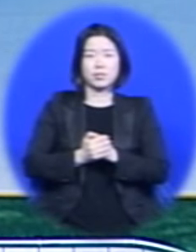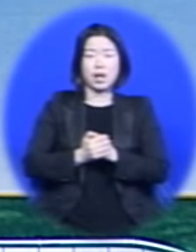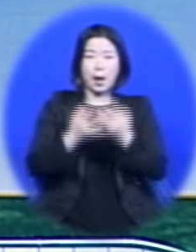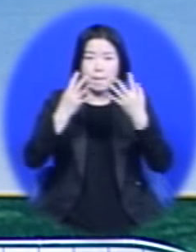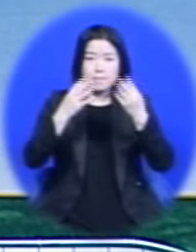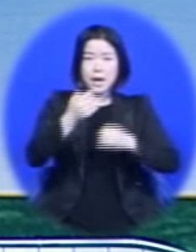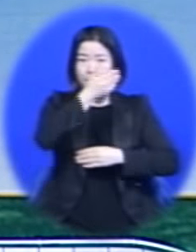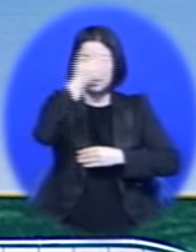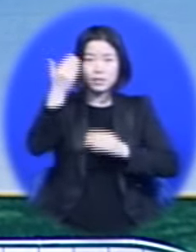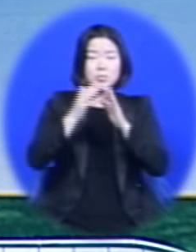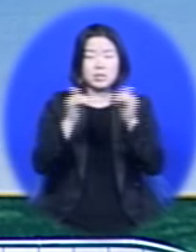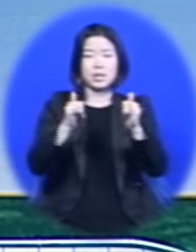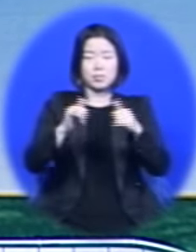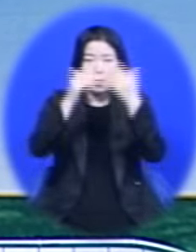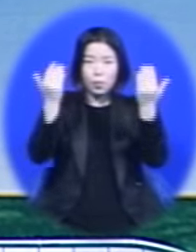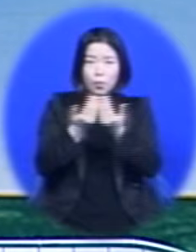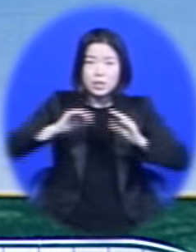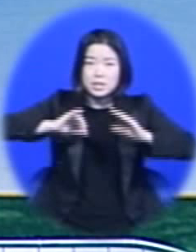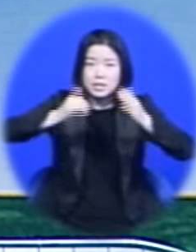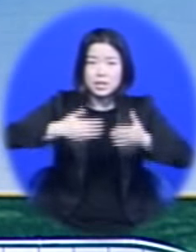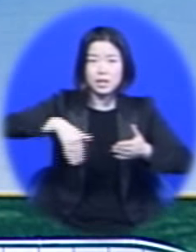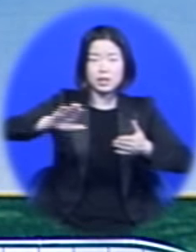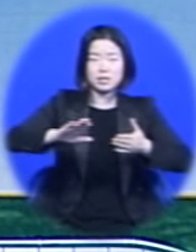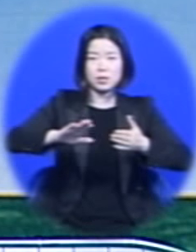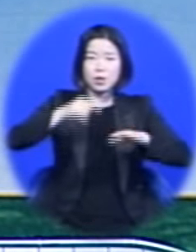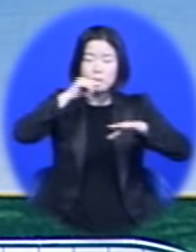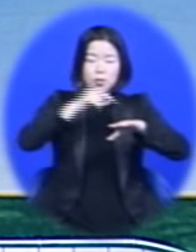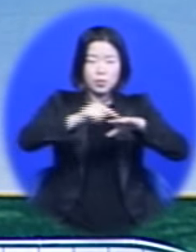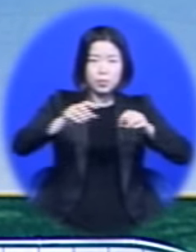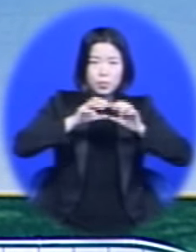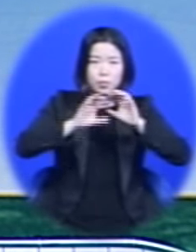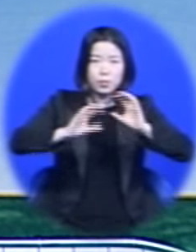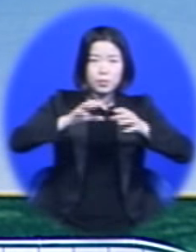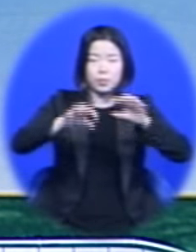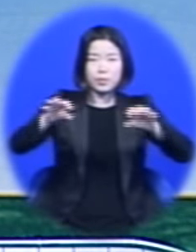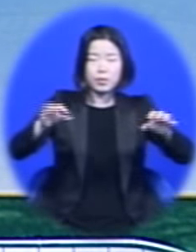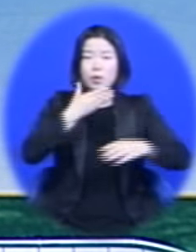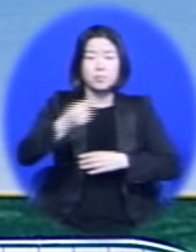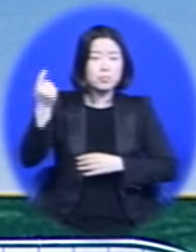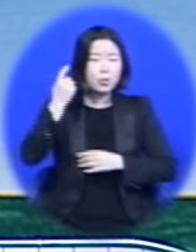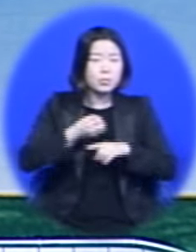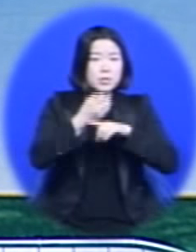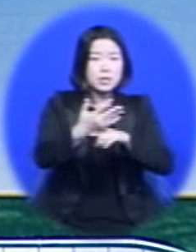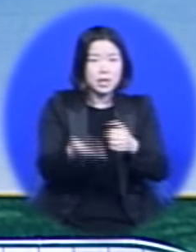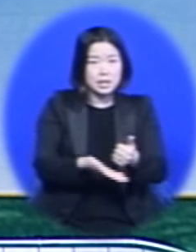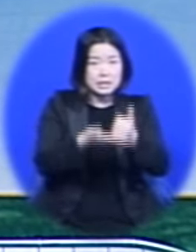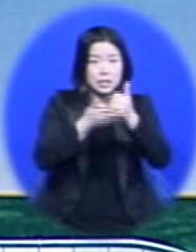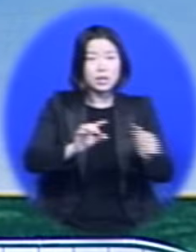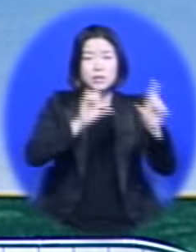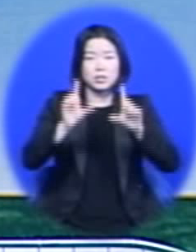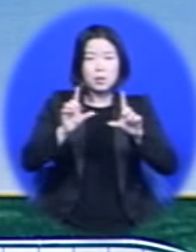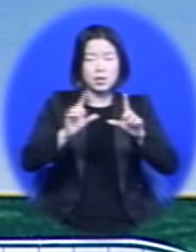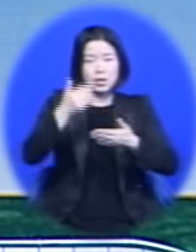수많은 젊은이들이 전 세계에 나가서 모든 족속들에게 복음을 전하는 일을 위하여 섬기는 삶을 그